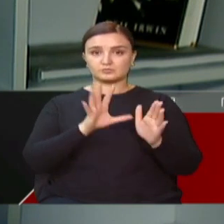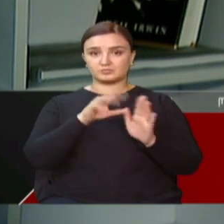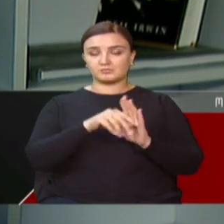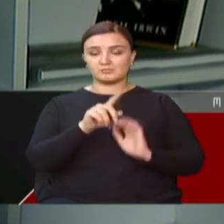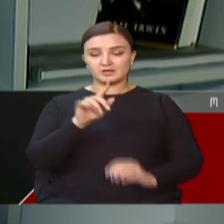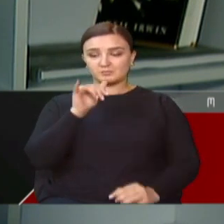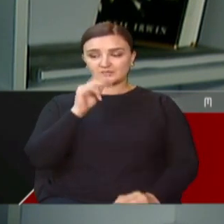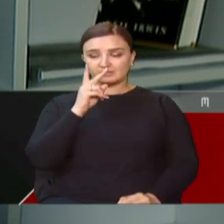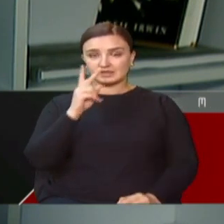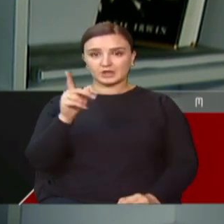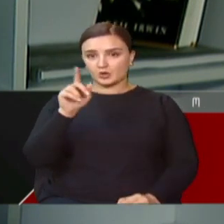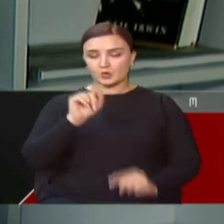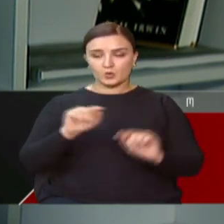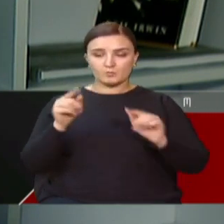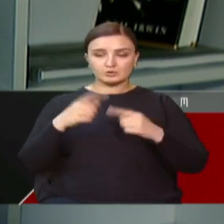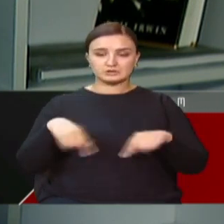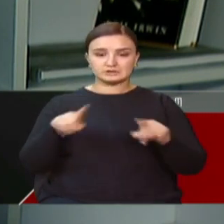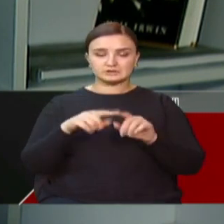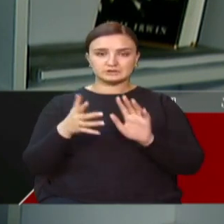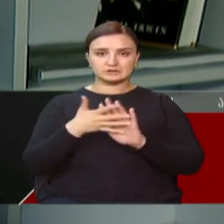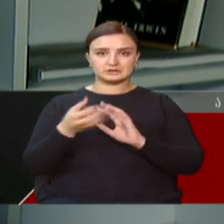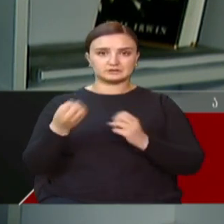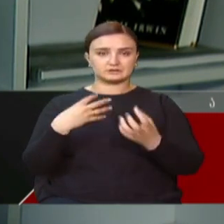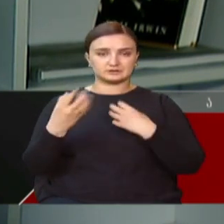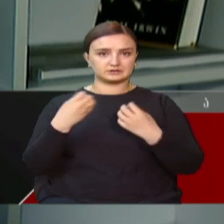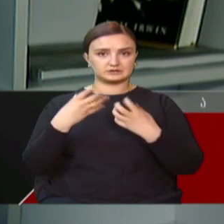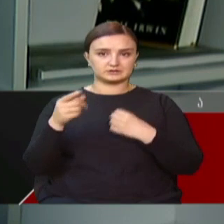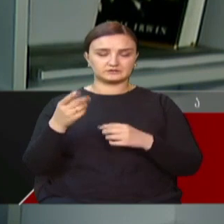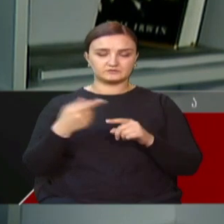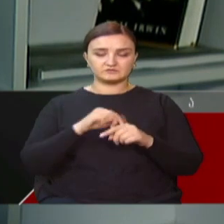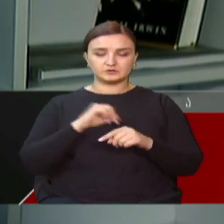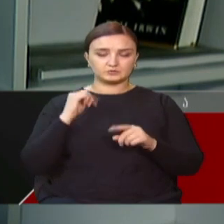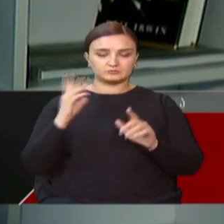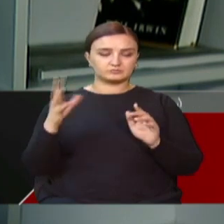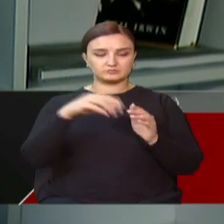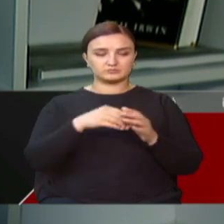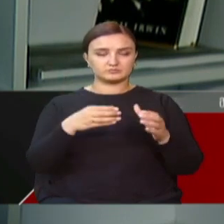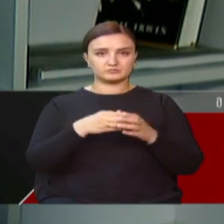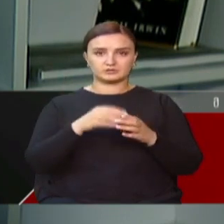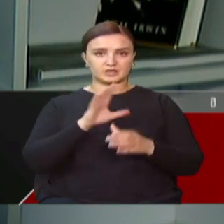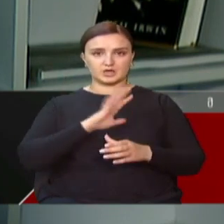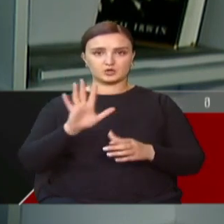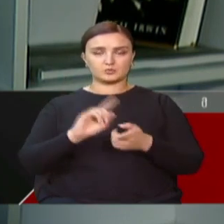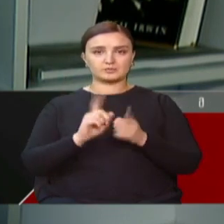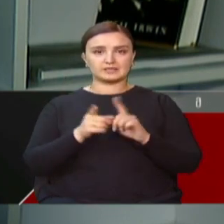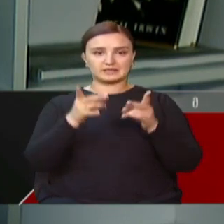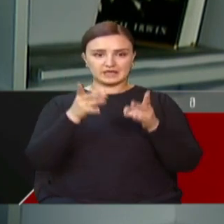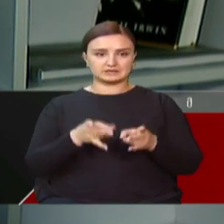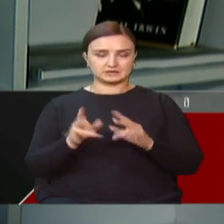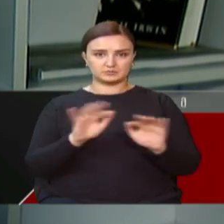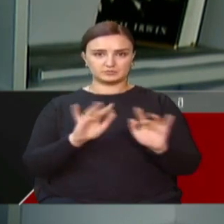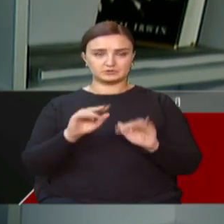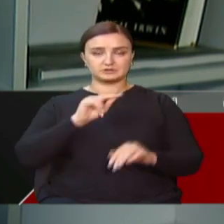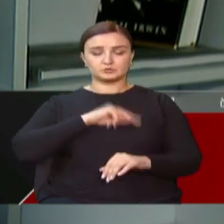ხელისუფლების ოპოზიციის მხრიდან ტალახის სროლა, ჩვენი კოლეგების მხრიდან, რომელიც არ შემოვიდნენ და ჩემი აზრით ამით დააზიანეს პროცესი, მაგრამ ასევე